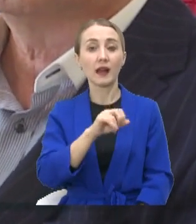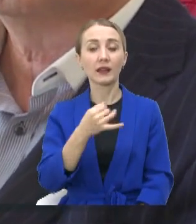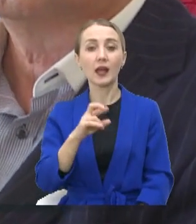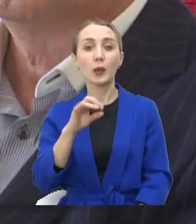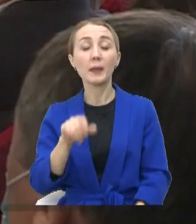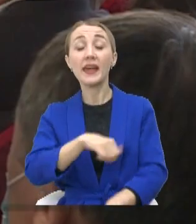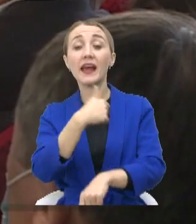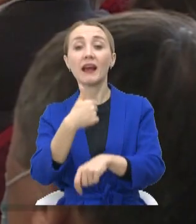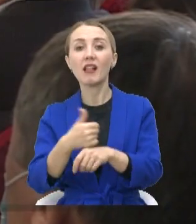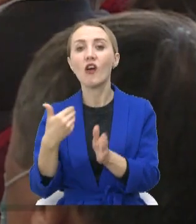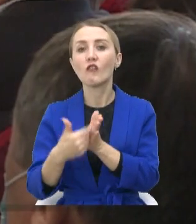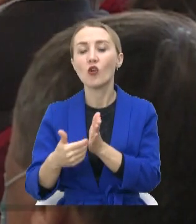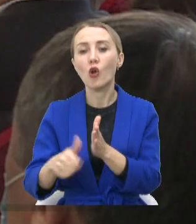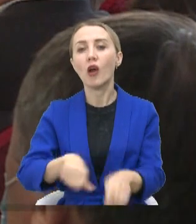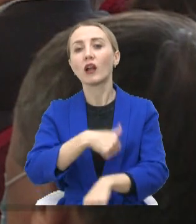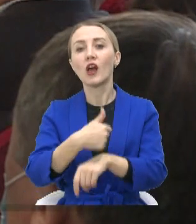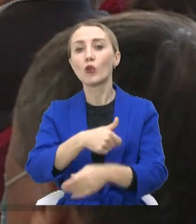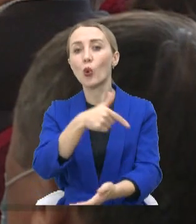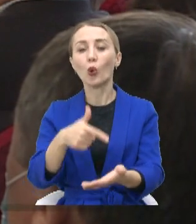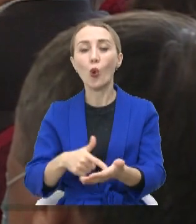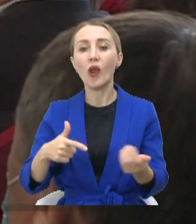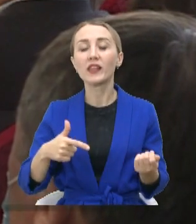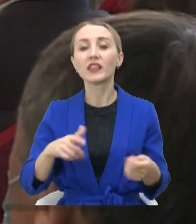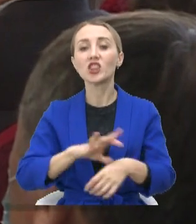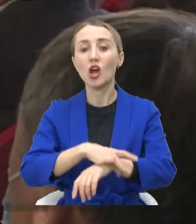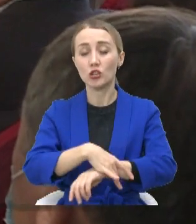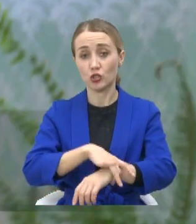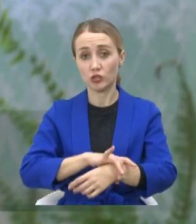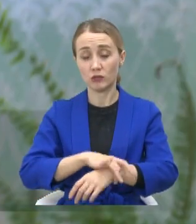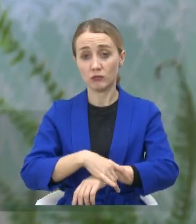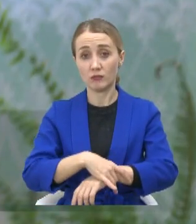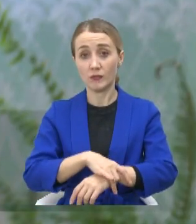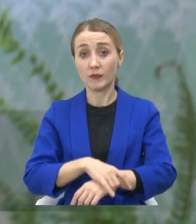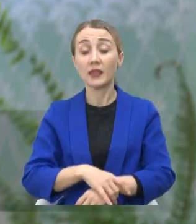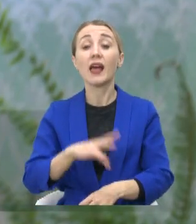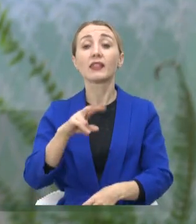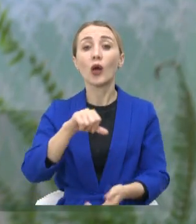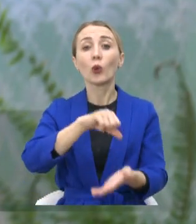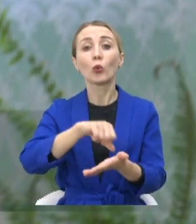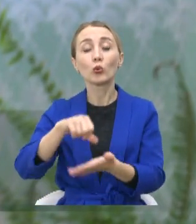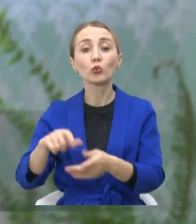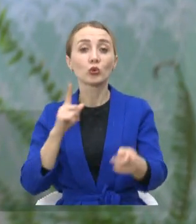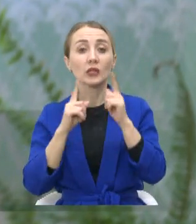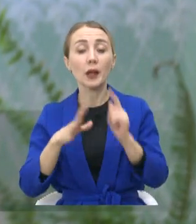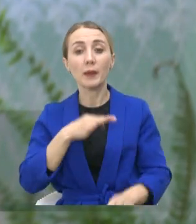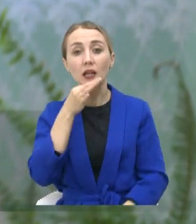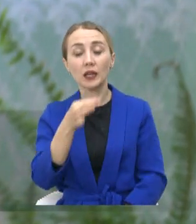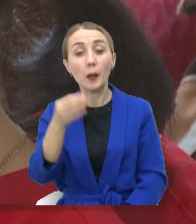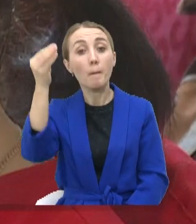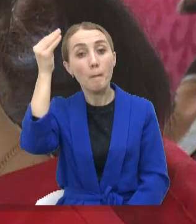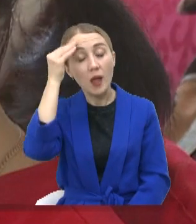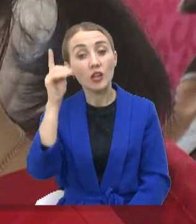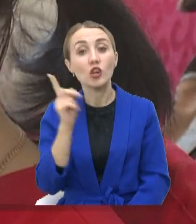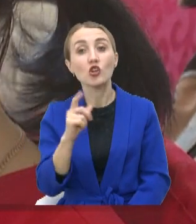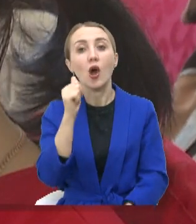Абылай-хана и главой города Ташкента. На совещании с участием потомков Канайби была озвучена мысль о том, что в родном регионе